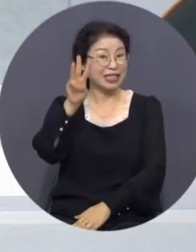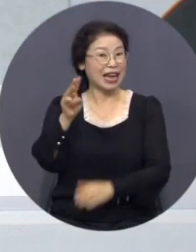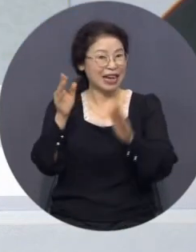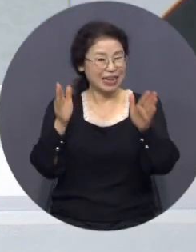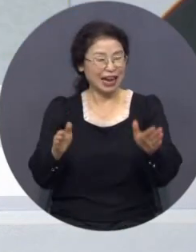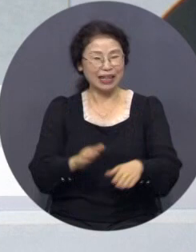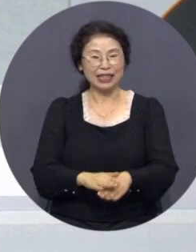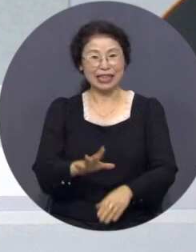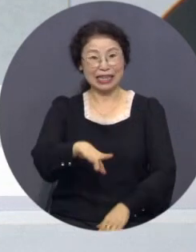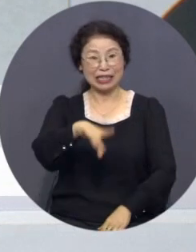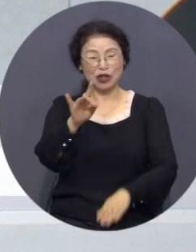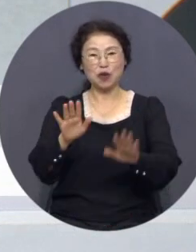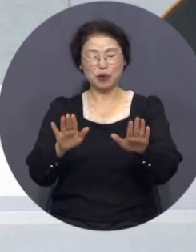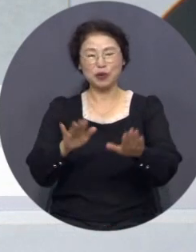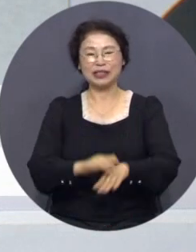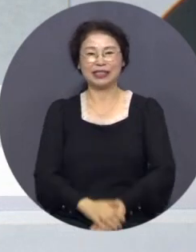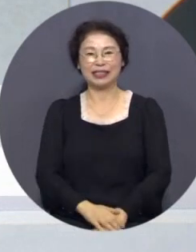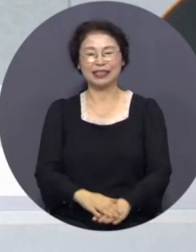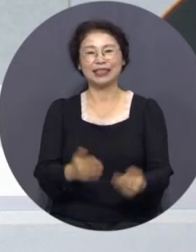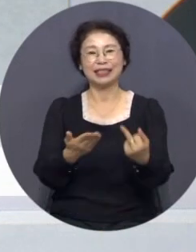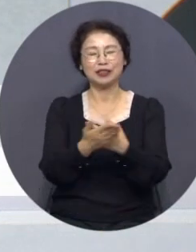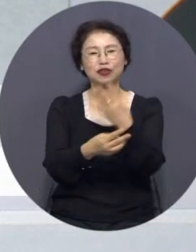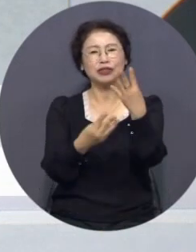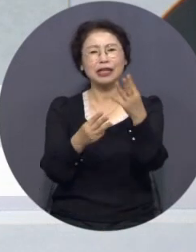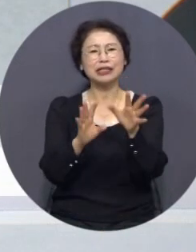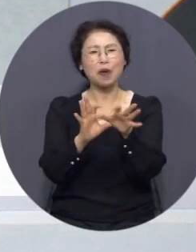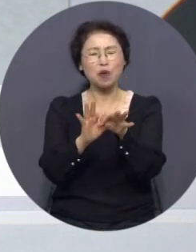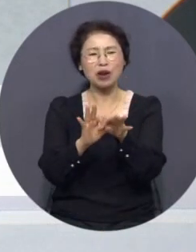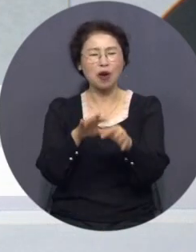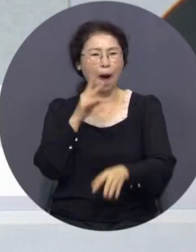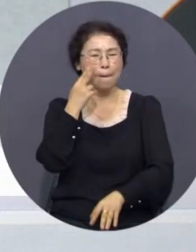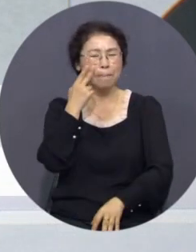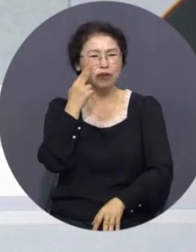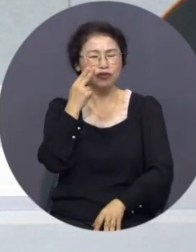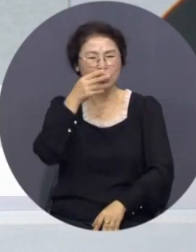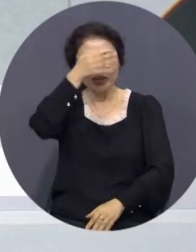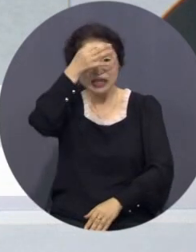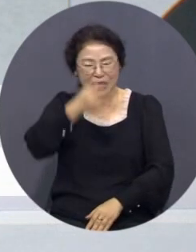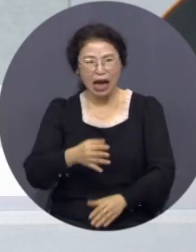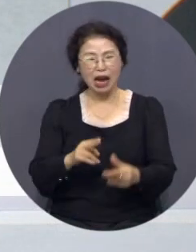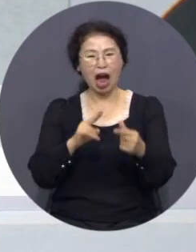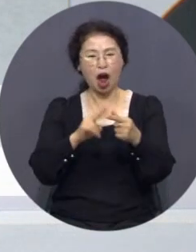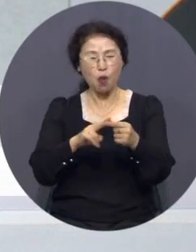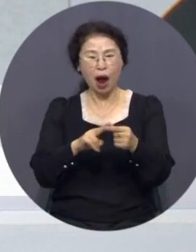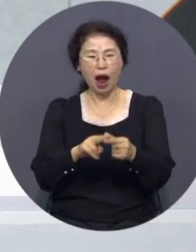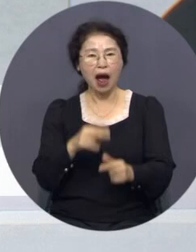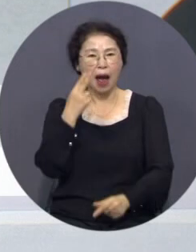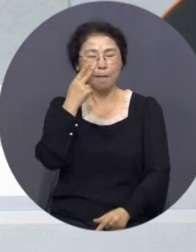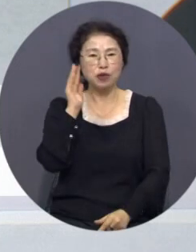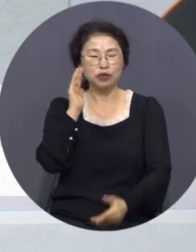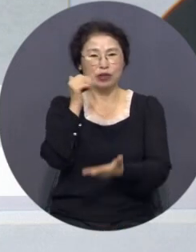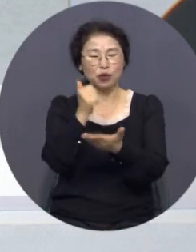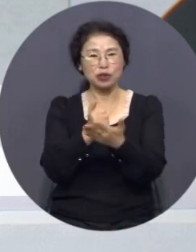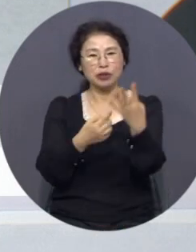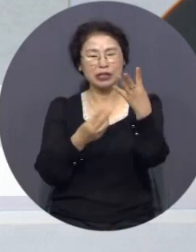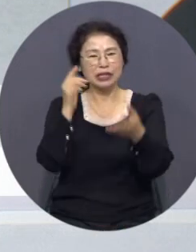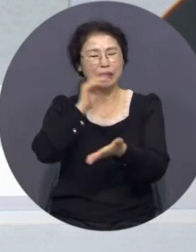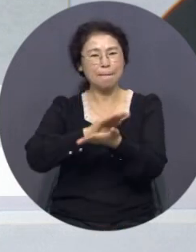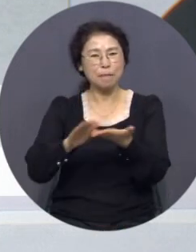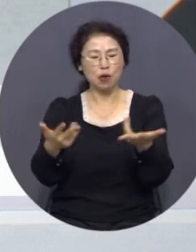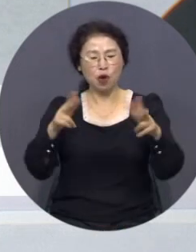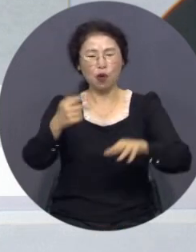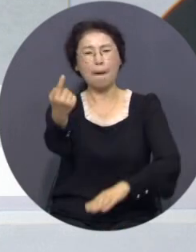이 포럼 첫날인 오늘 제주 4.3에 개입한 미국이 사과하고 바이든 대통령이 4.3